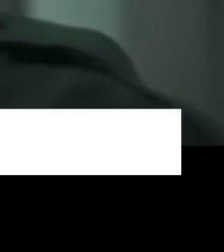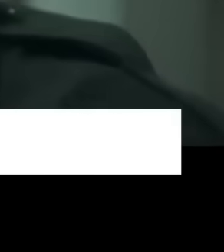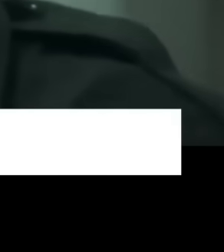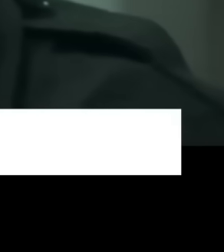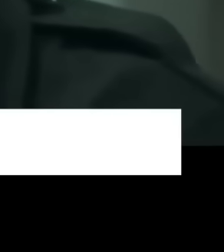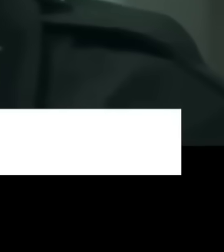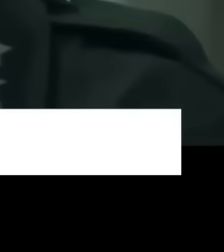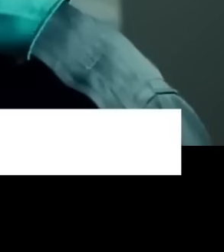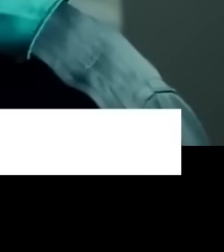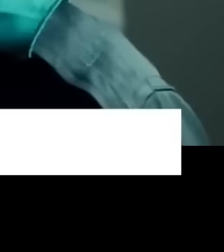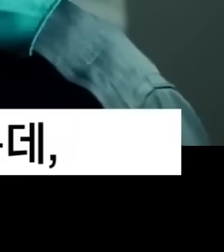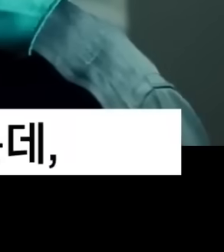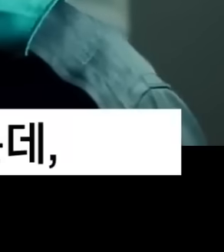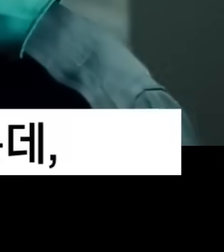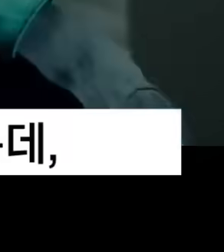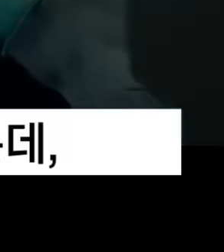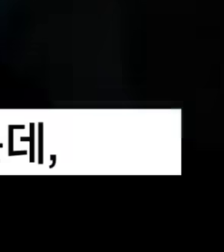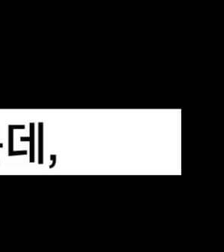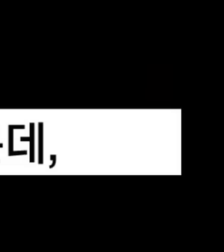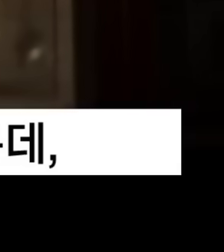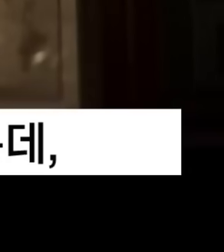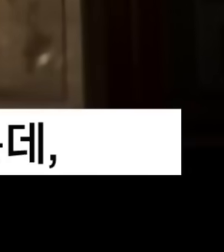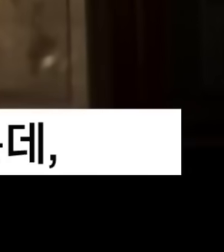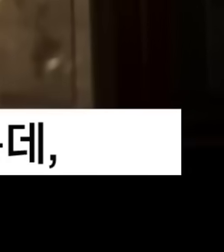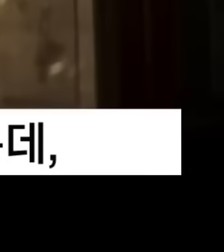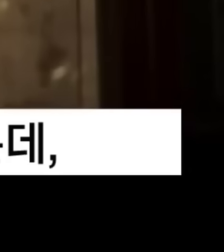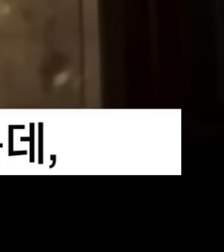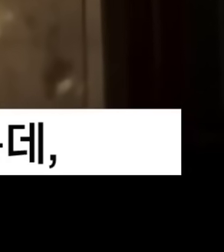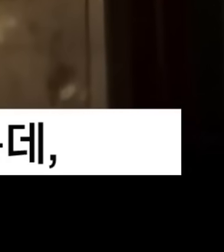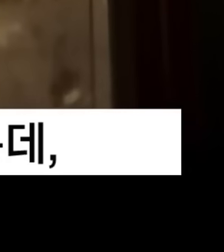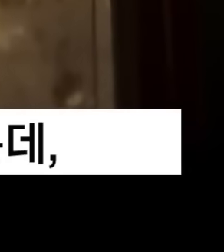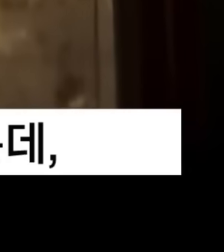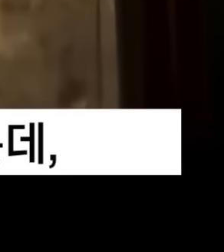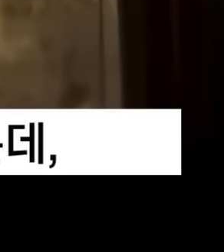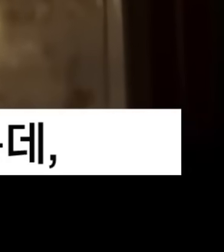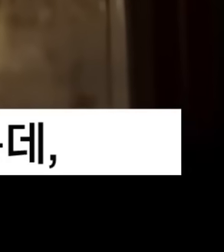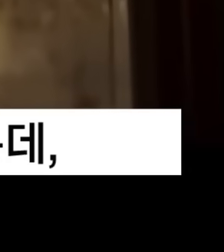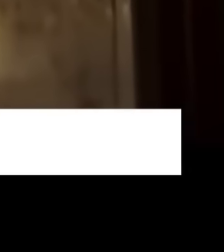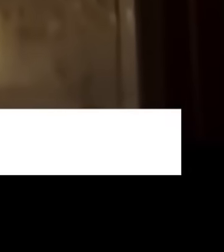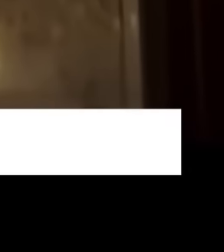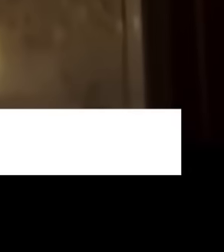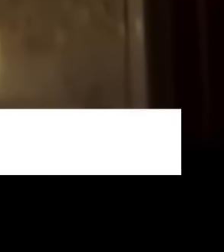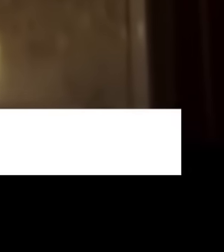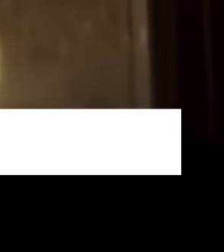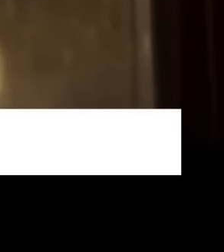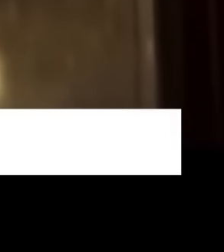반응도 나오고 있습니다. 한국 영화가 깊은 침체기에 빠졌다는 우려가 나오는 가운데